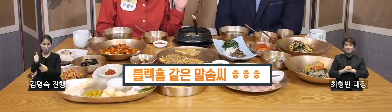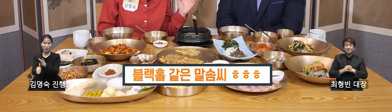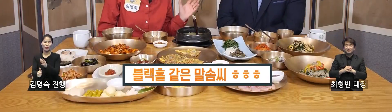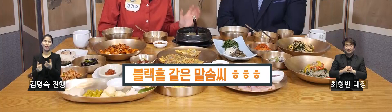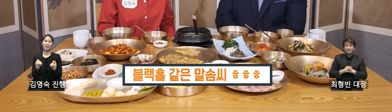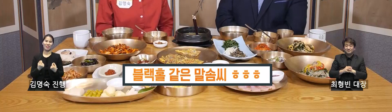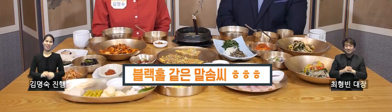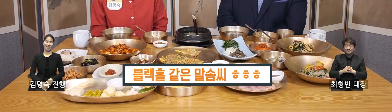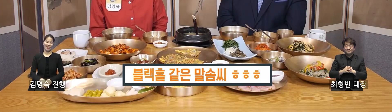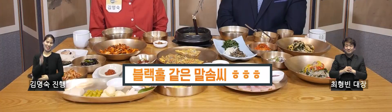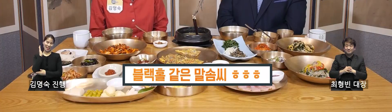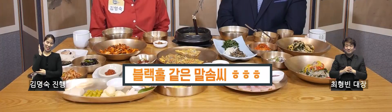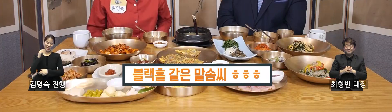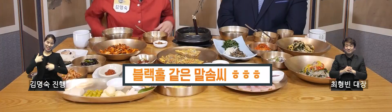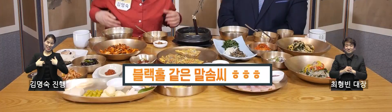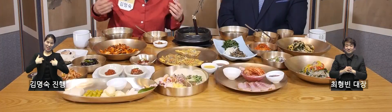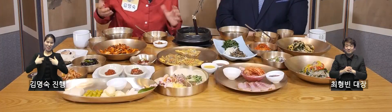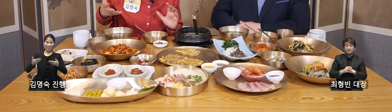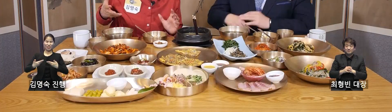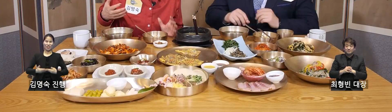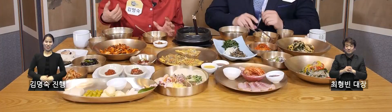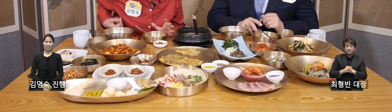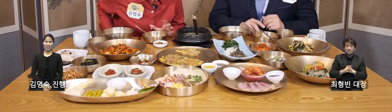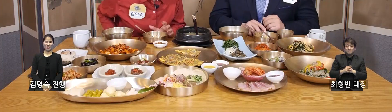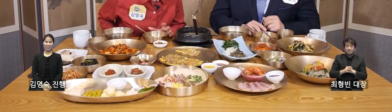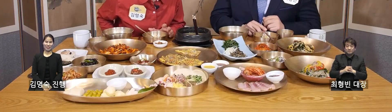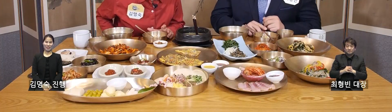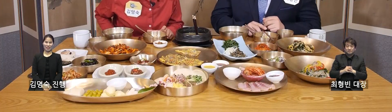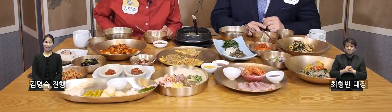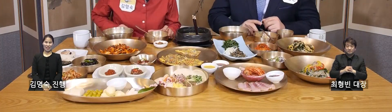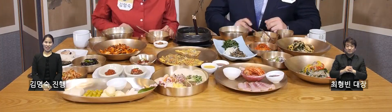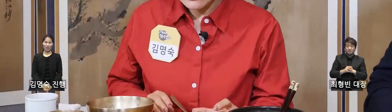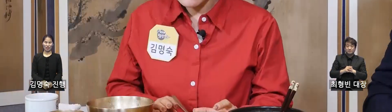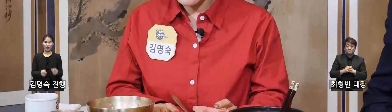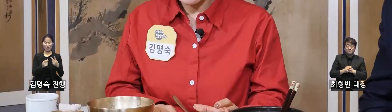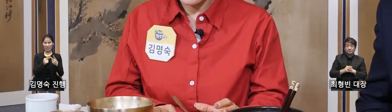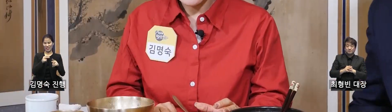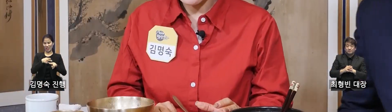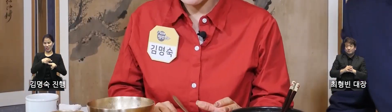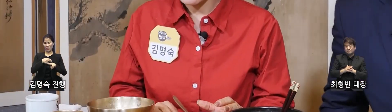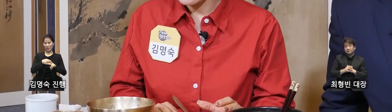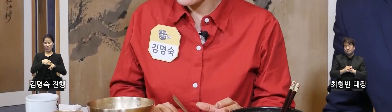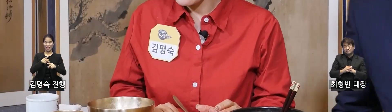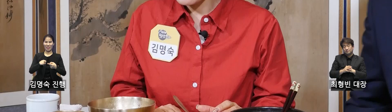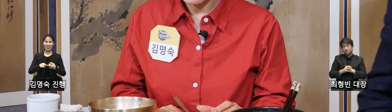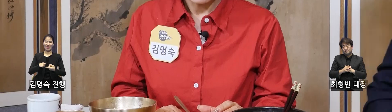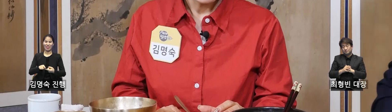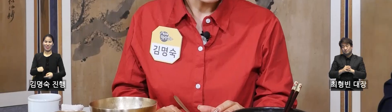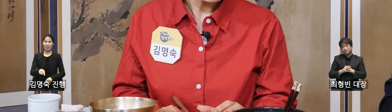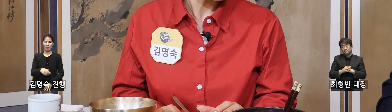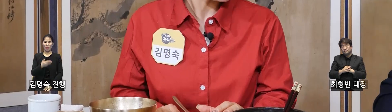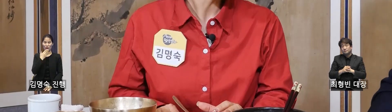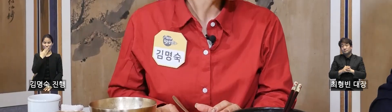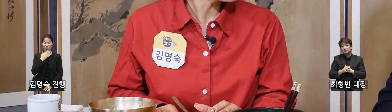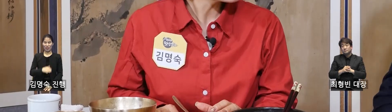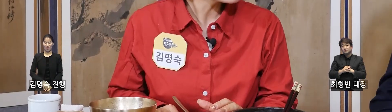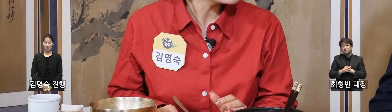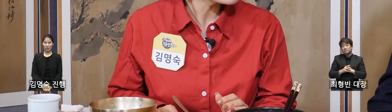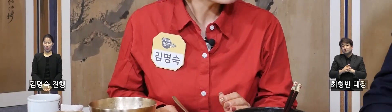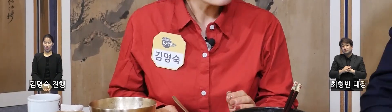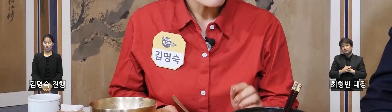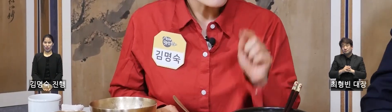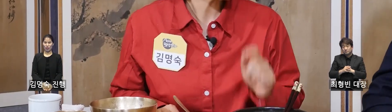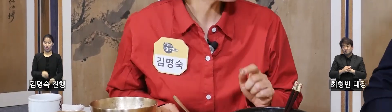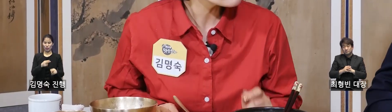얘기를 너무 재밌게 해 주셔 가지고 하자 이제 저희가 이라 운도 지금 이게 했는데 또 사물함